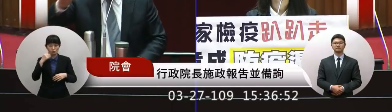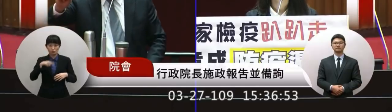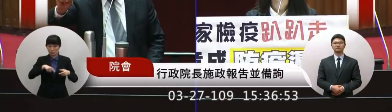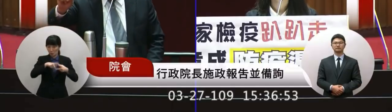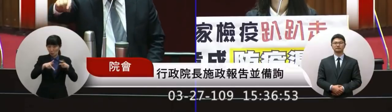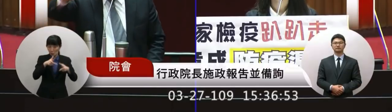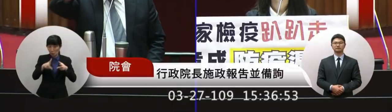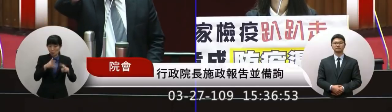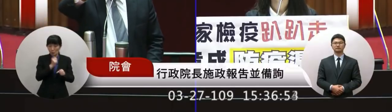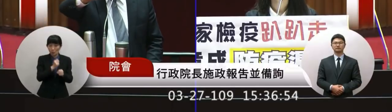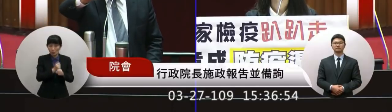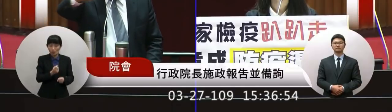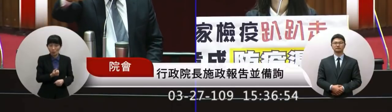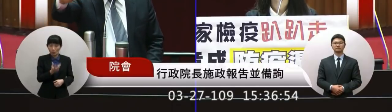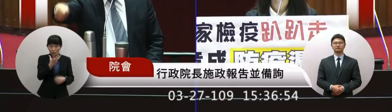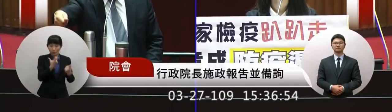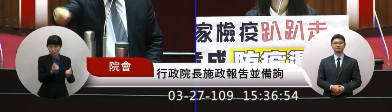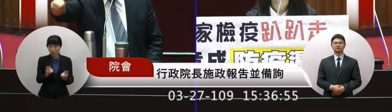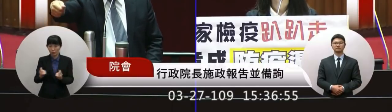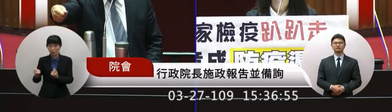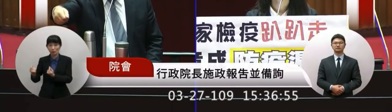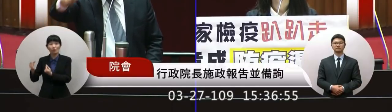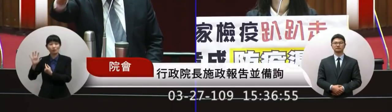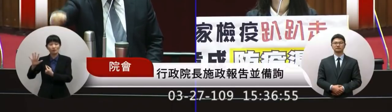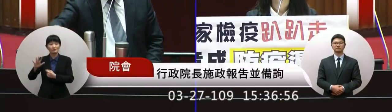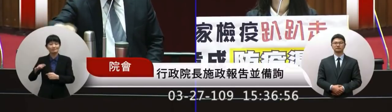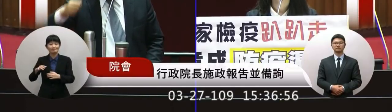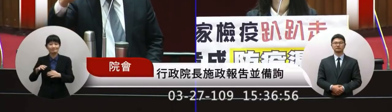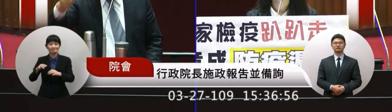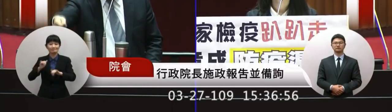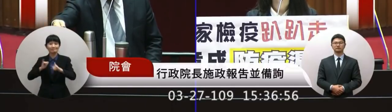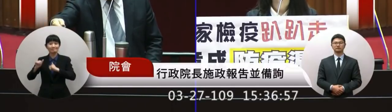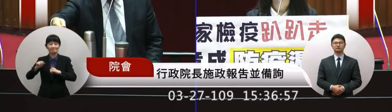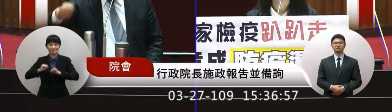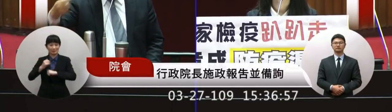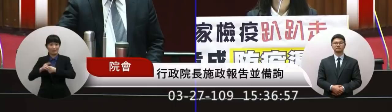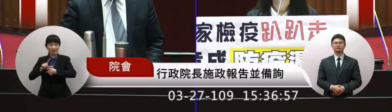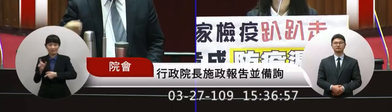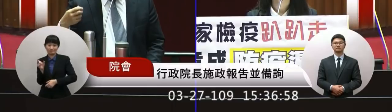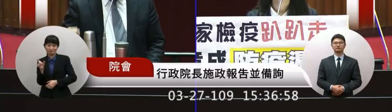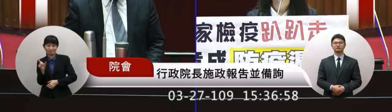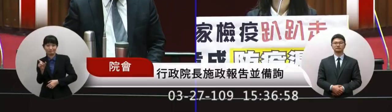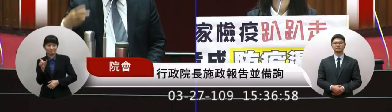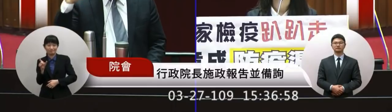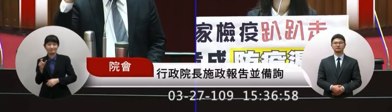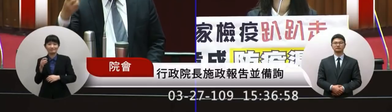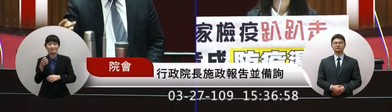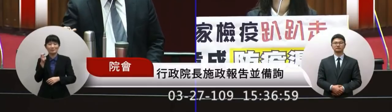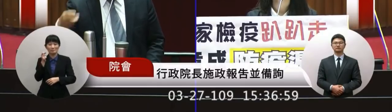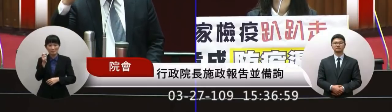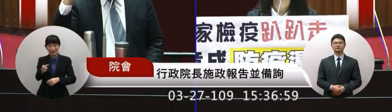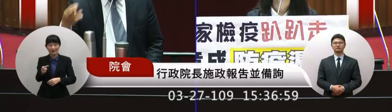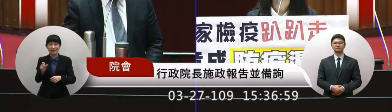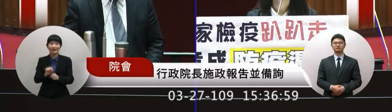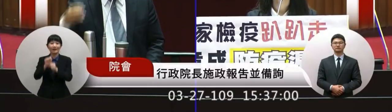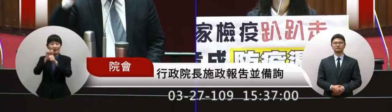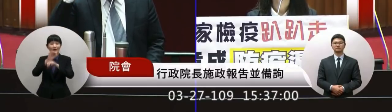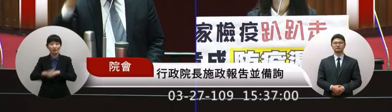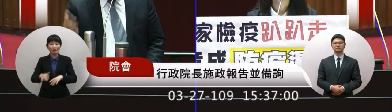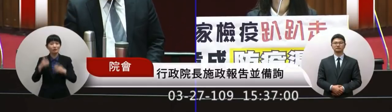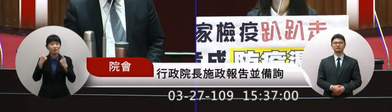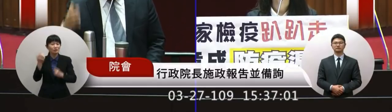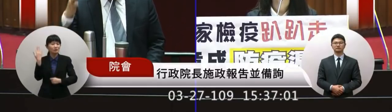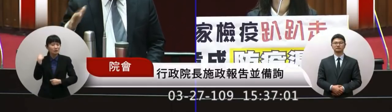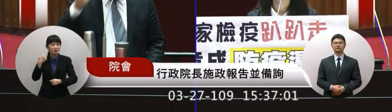定到一个程度，我们就给民众实名制，就能够再增加，所以才会从2片变